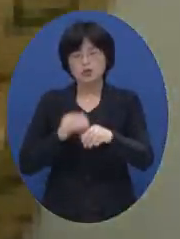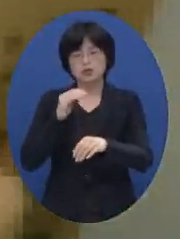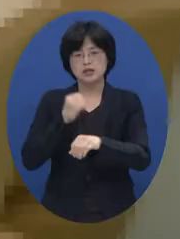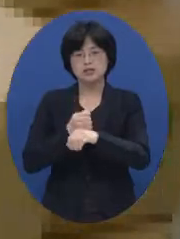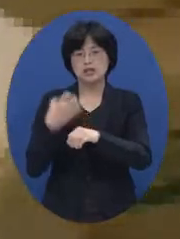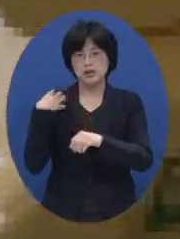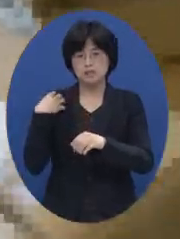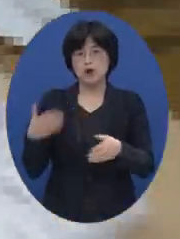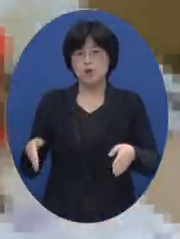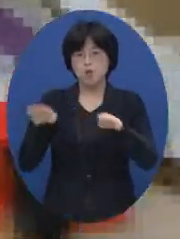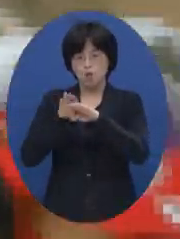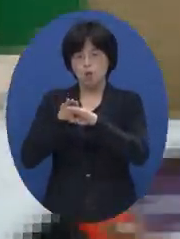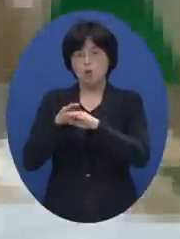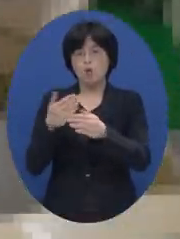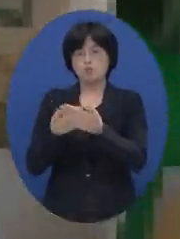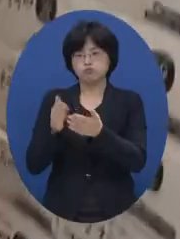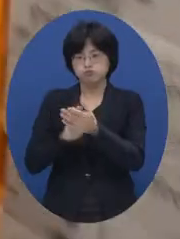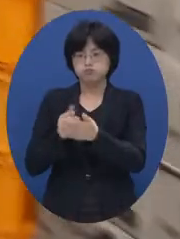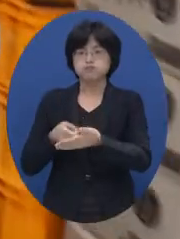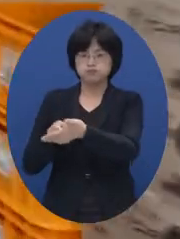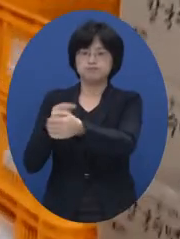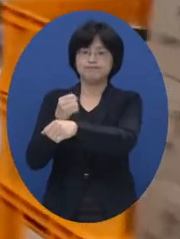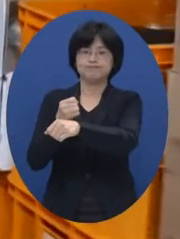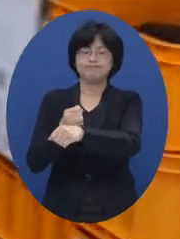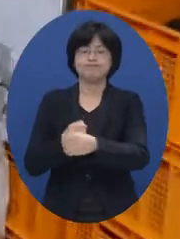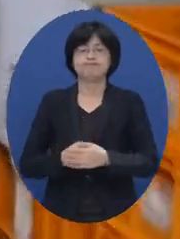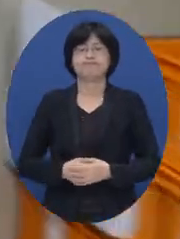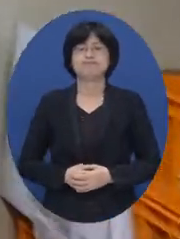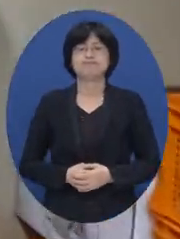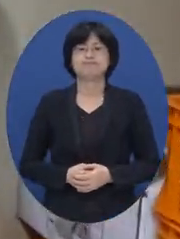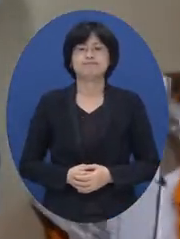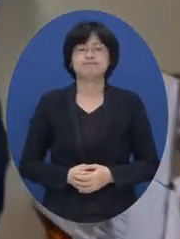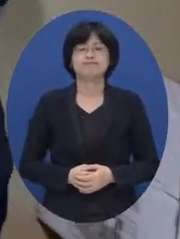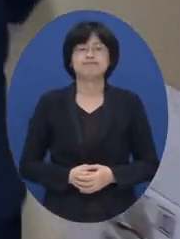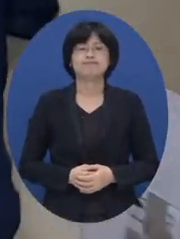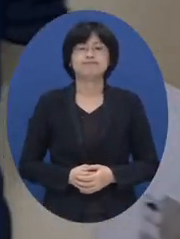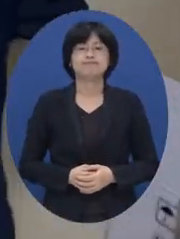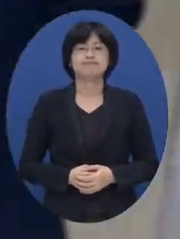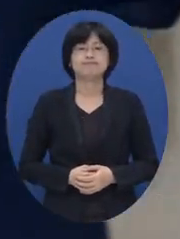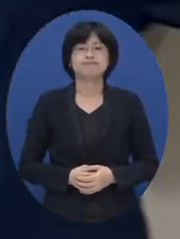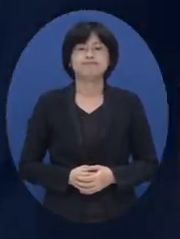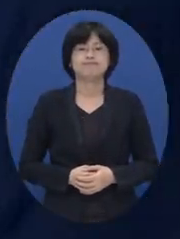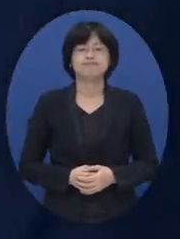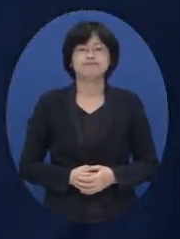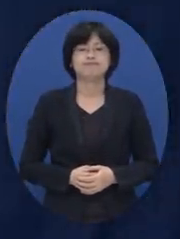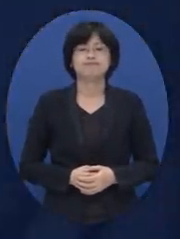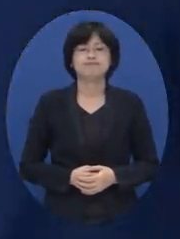입찰 제한 조치를 요청했습니다 단기 주 tv 1선 집니다